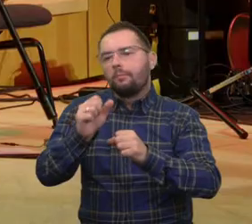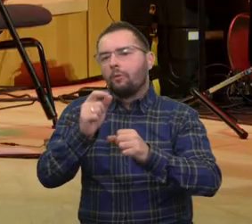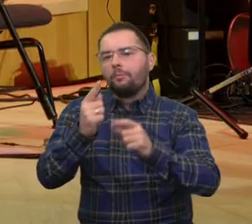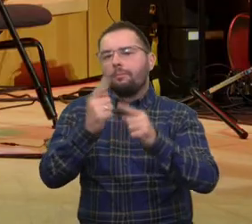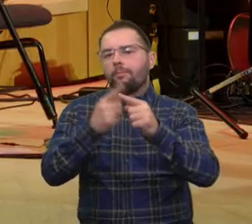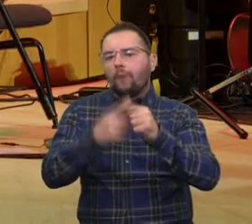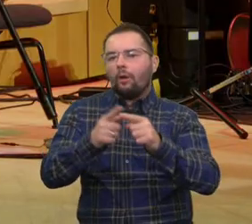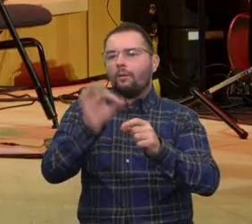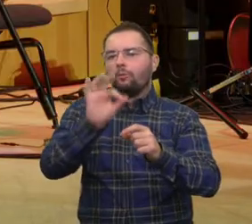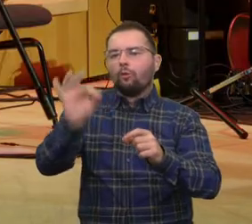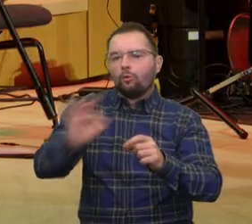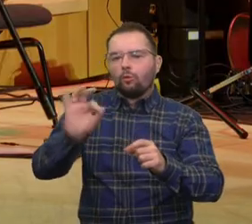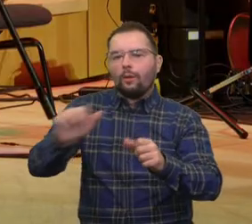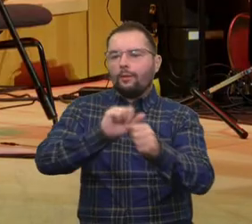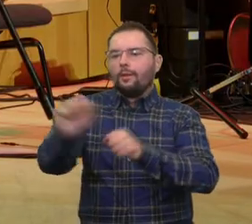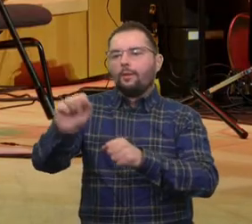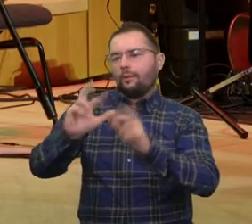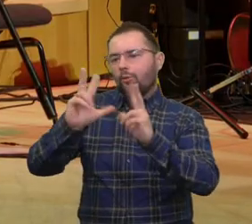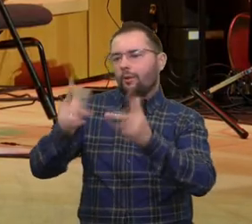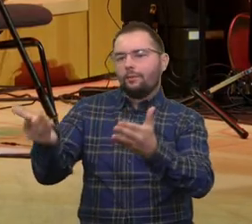dobrego.